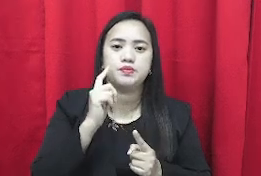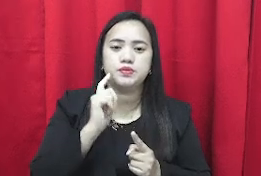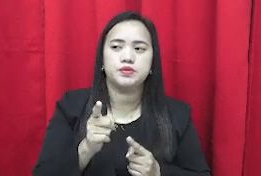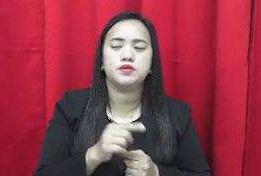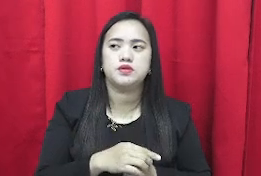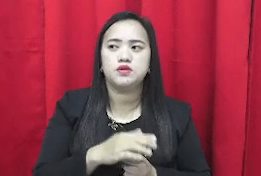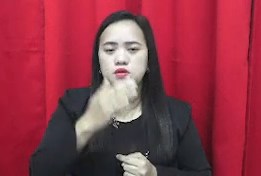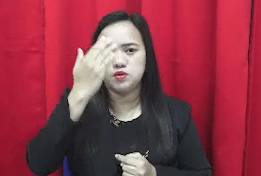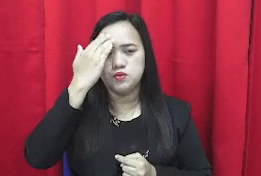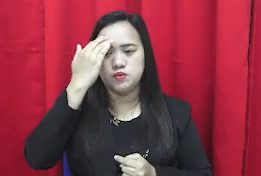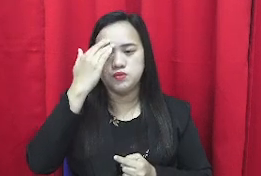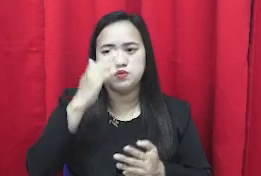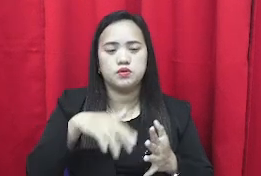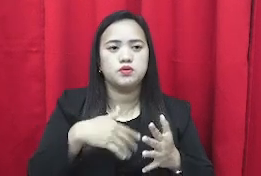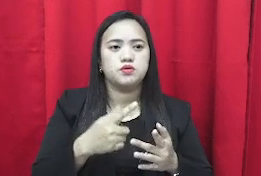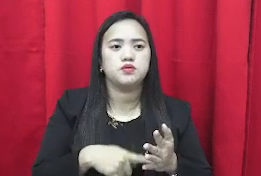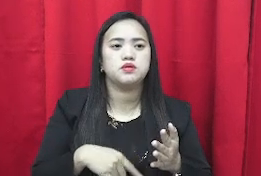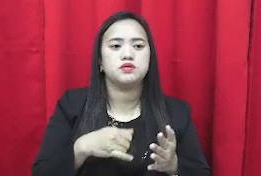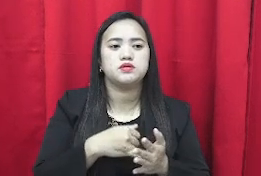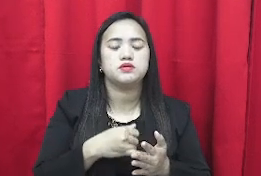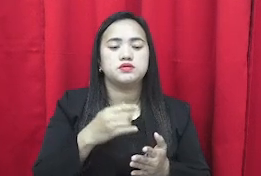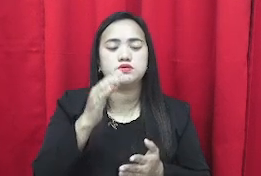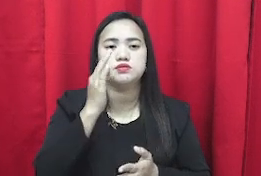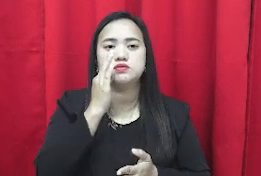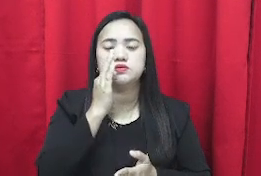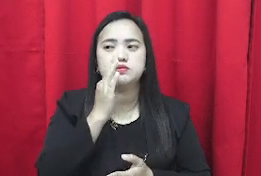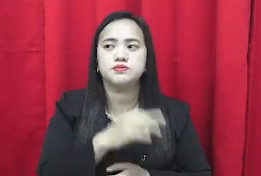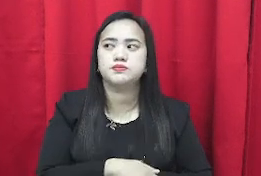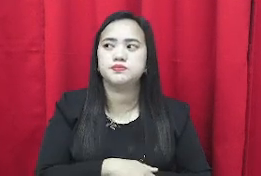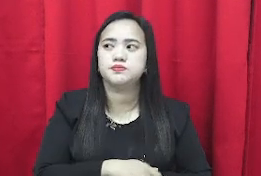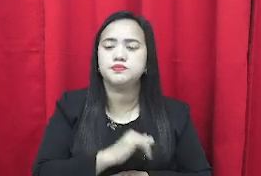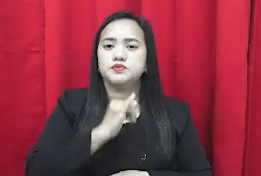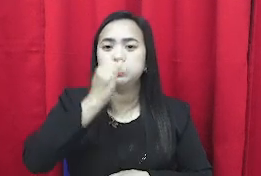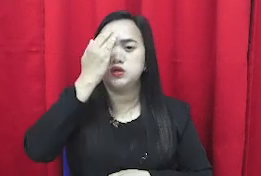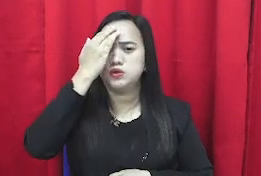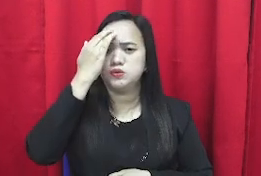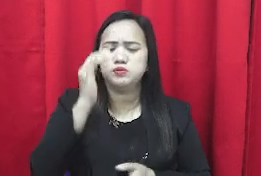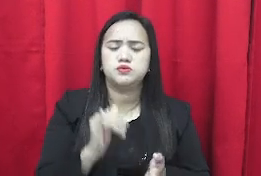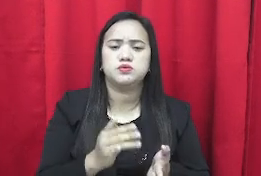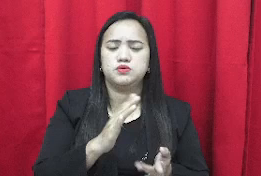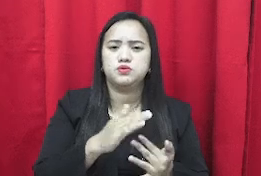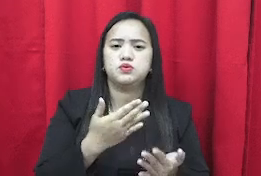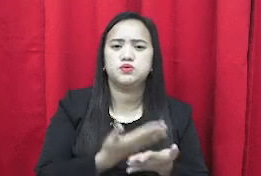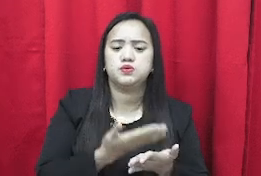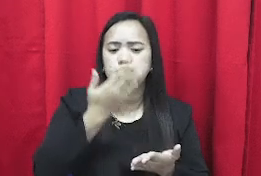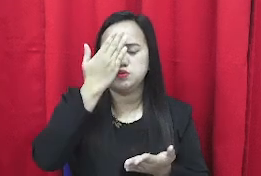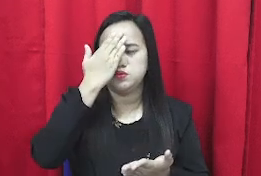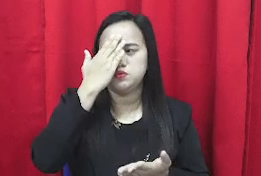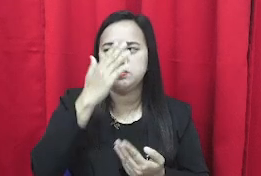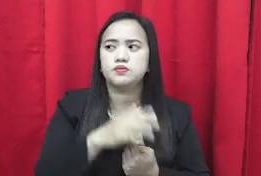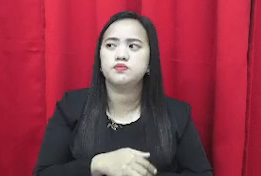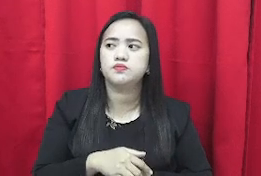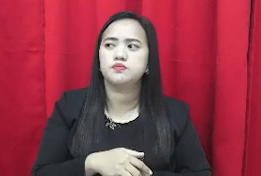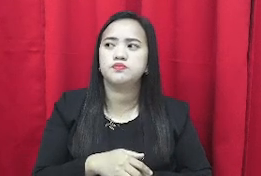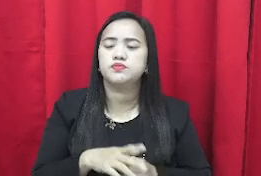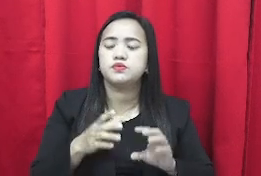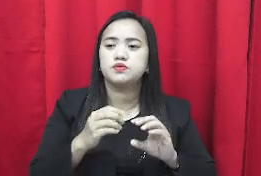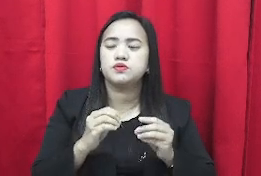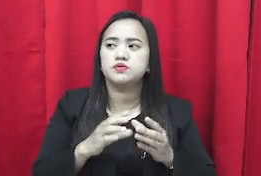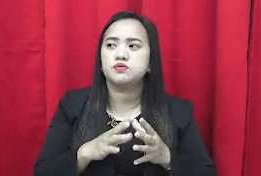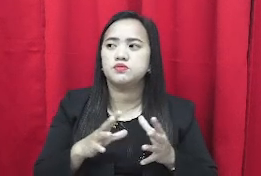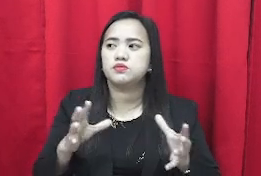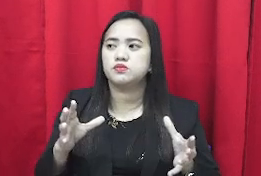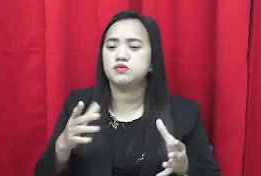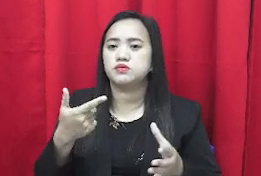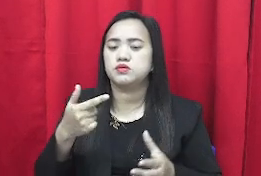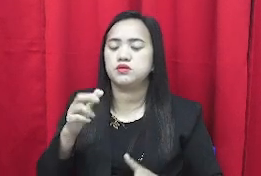bayarin gastusin sa pagkain pa lang alam ni si rudin presyuhan Alam ko naman na Alam niyo rin yan mga kapatid in fact mas mahal pa yung God grab pinaggastusan